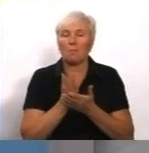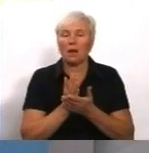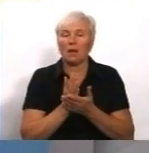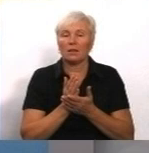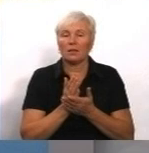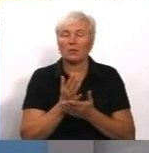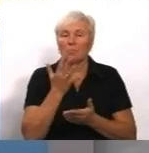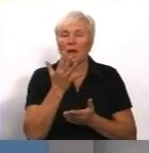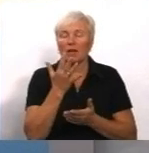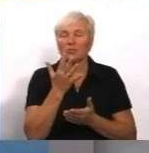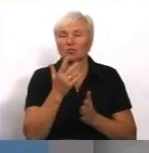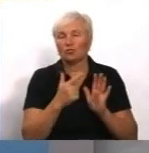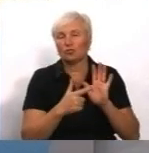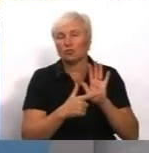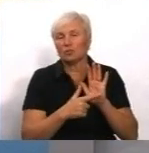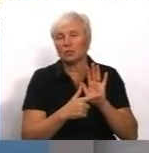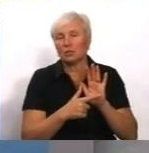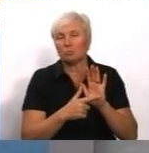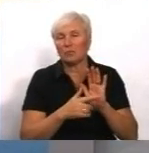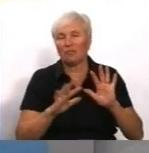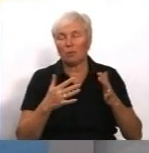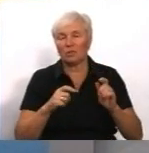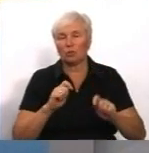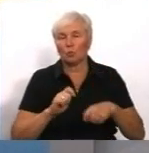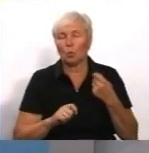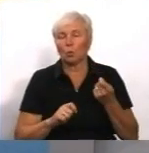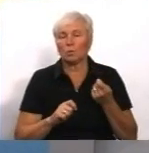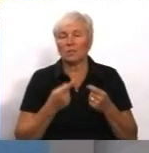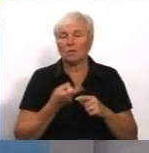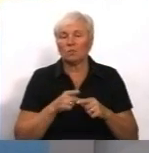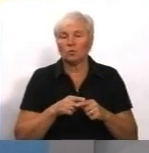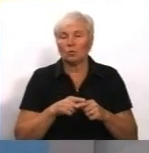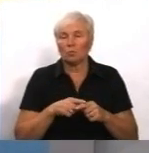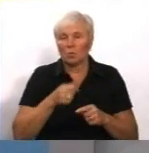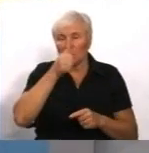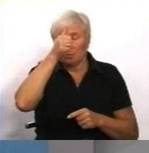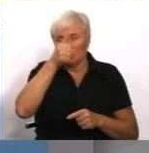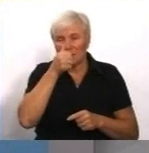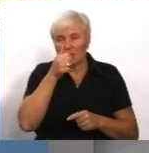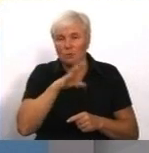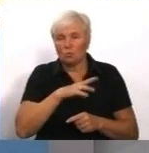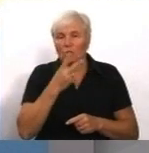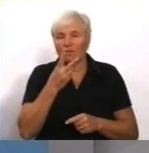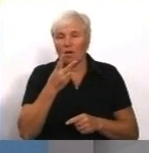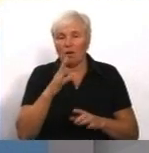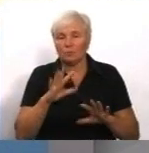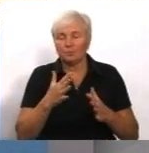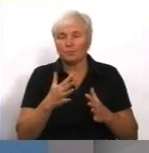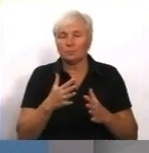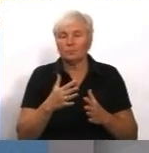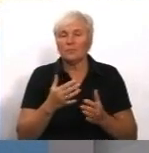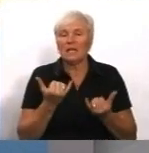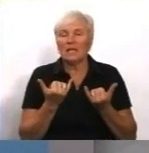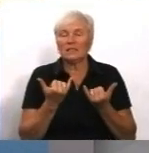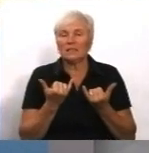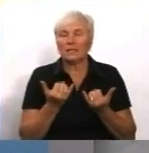випадків такого порушення. В цьому місці два, тому я додав, в цьому місці два. Але зараз є